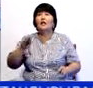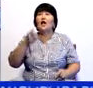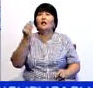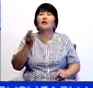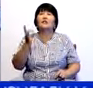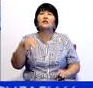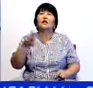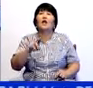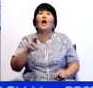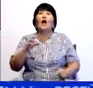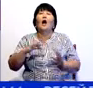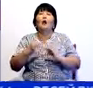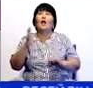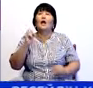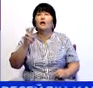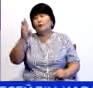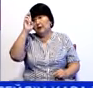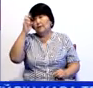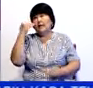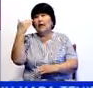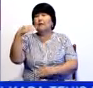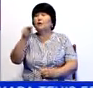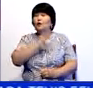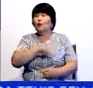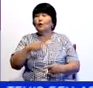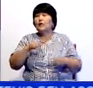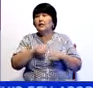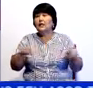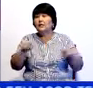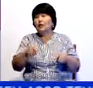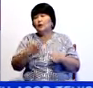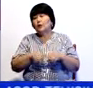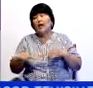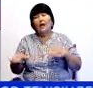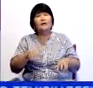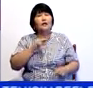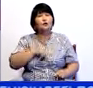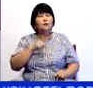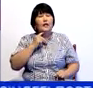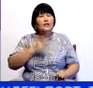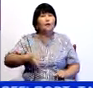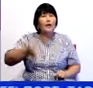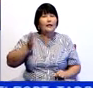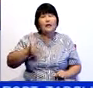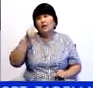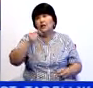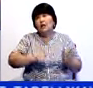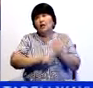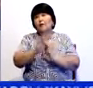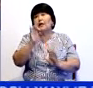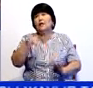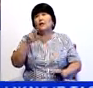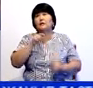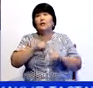Сырдария аудандарының әкімдері мемлекеттік рәміздерді қолдану және насихаттау бағытында атқарылып жатқан жұмыстарды баяндады. Жыл басынан бері рәміздерді